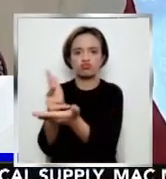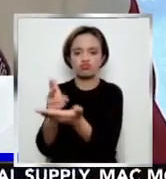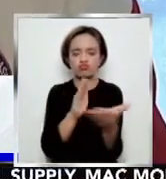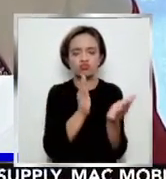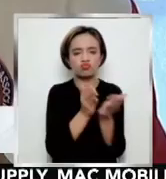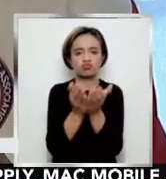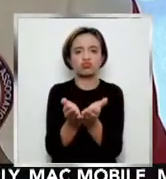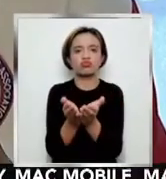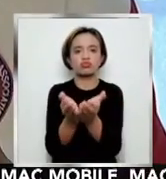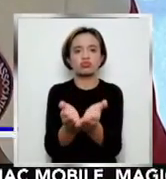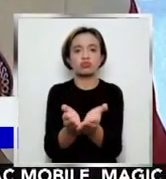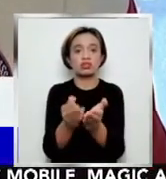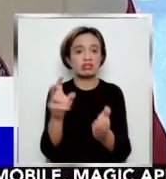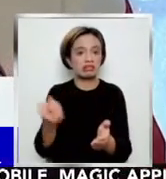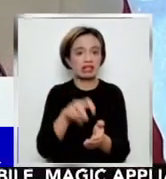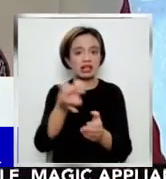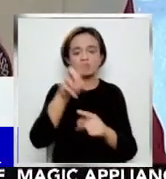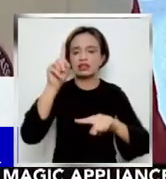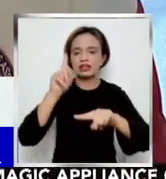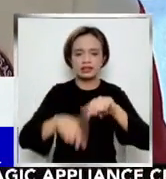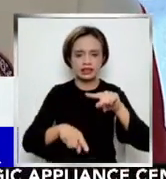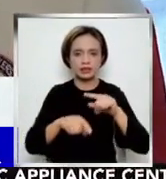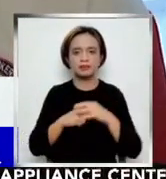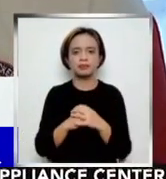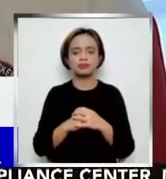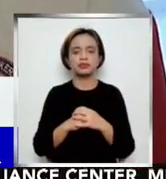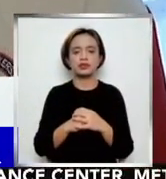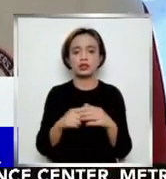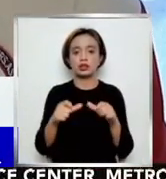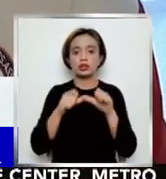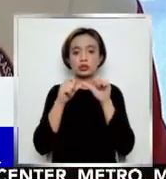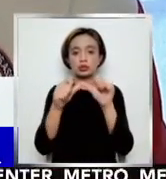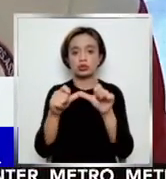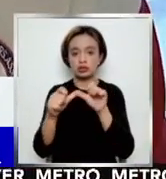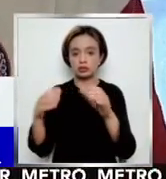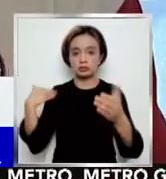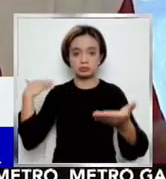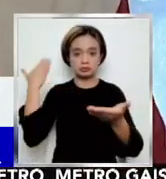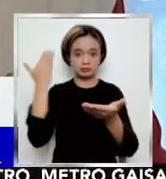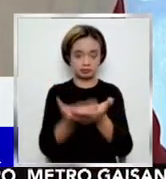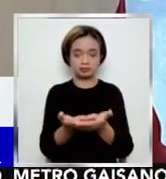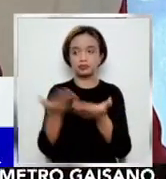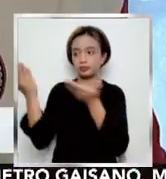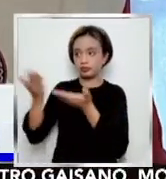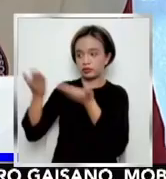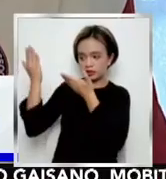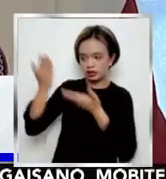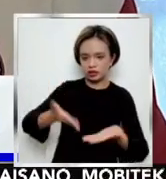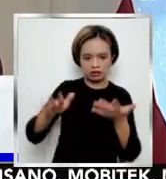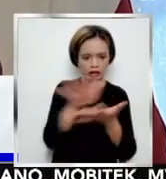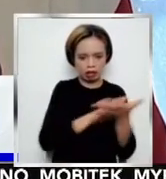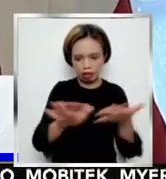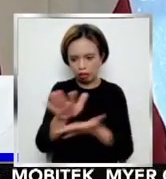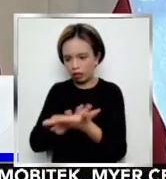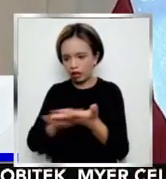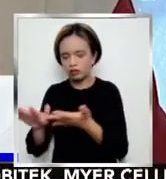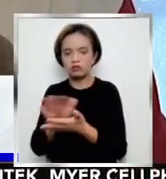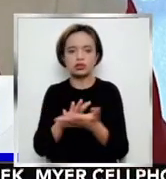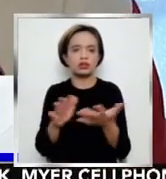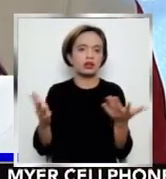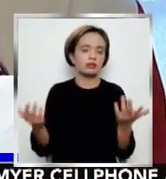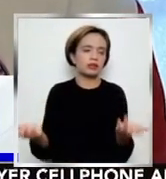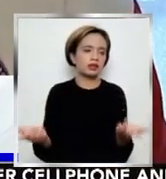mga kargamento na continuously dumadating papasok dito sa ating mansa, halo-halo na yan. Mga